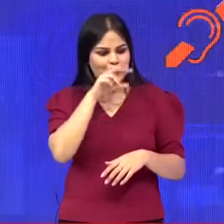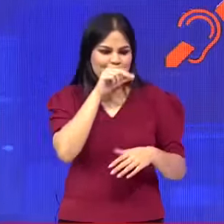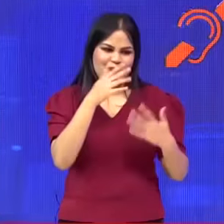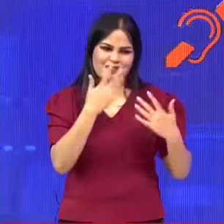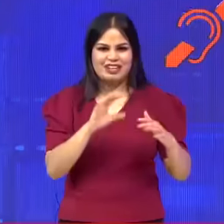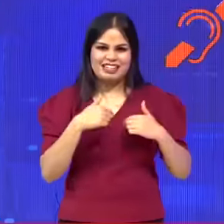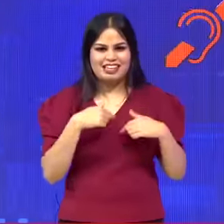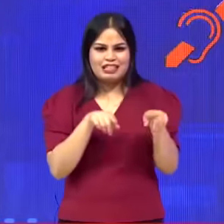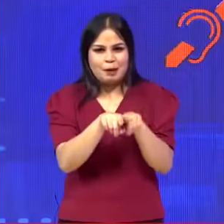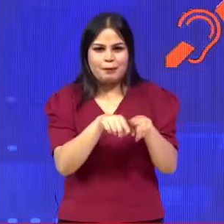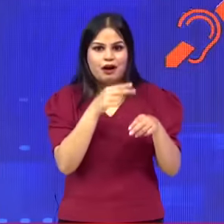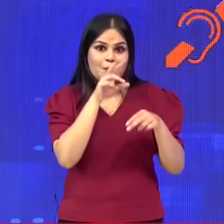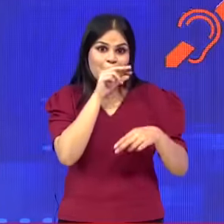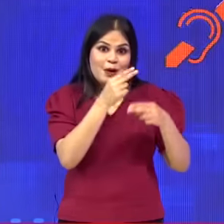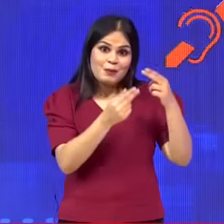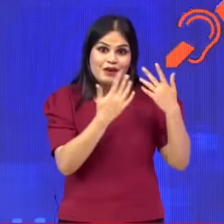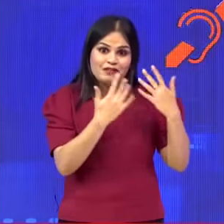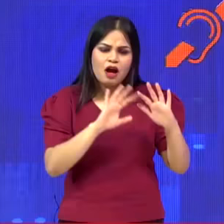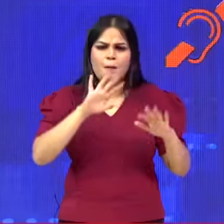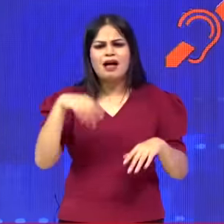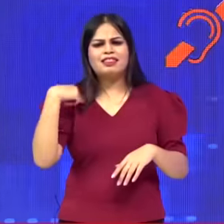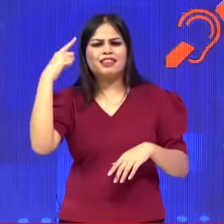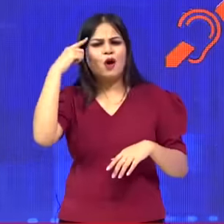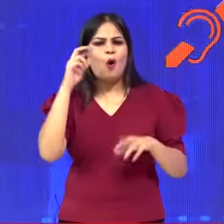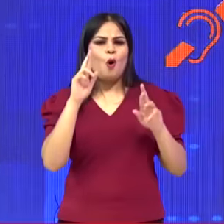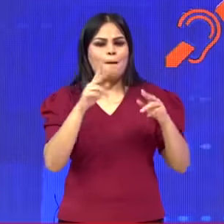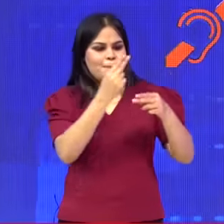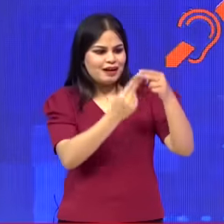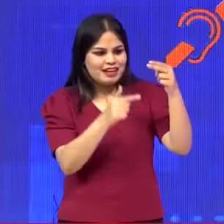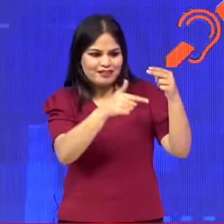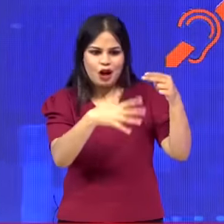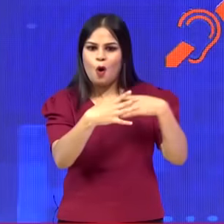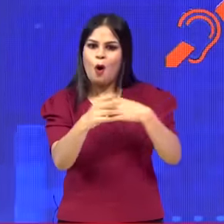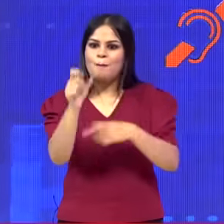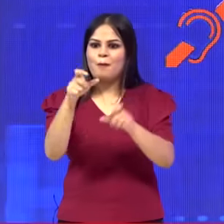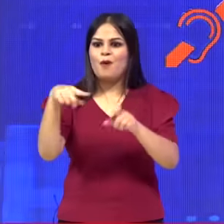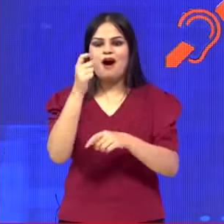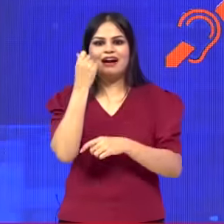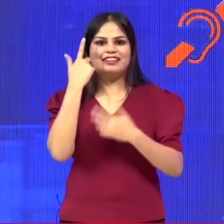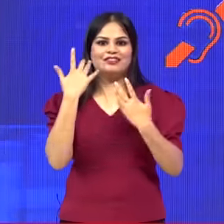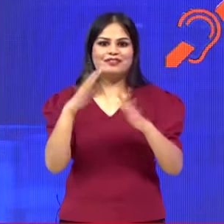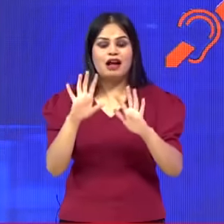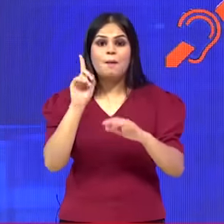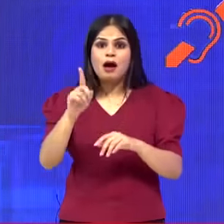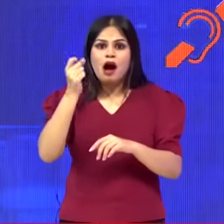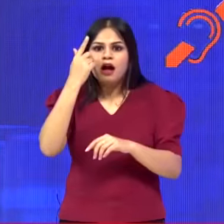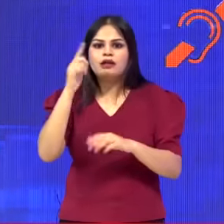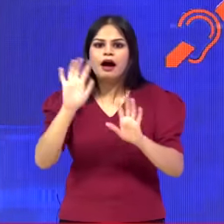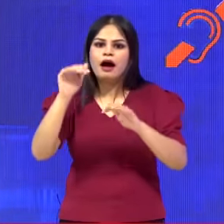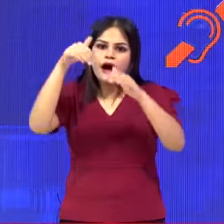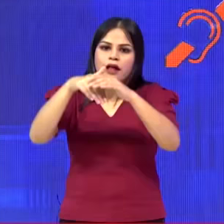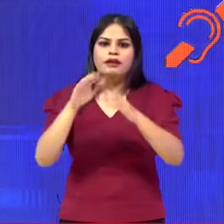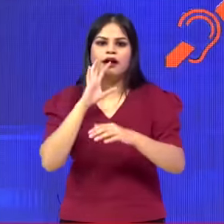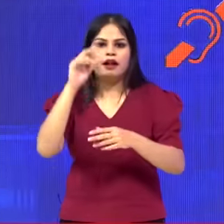हैं और लोगों हमको ऐसा लगता है कि लोगों को समझ में आ गया है। लोगों के समझ में आ जाता है लेकिन उल्टा आता है, फिर